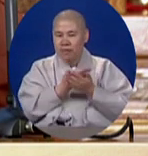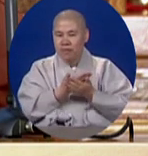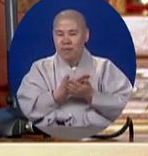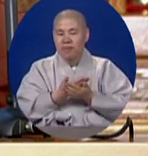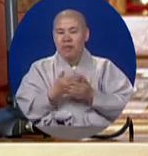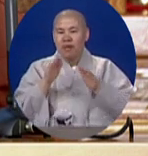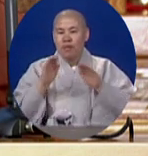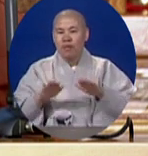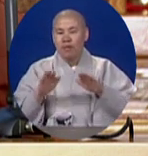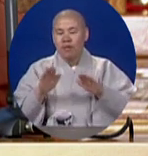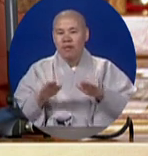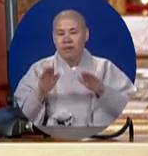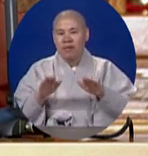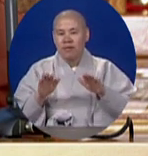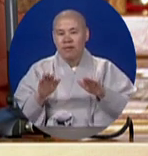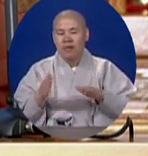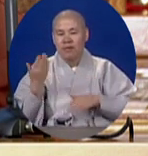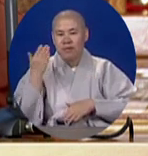오늘날